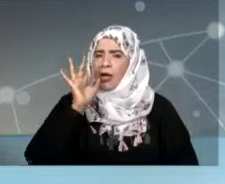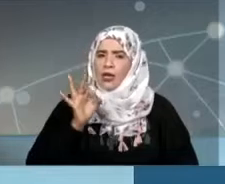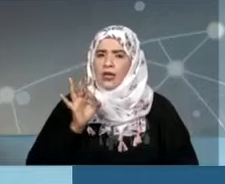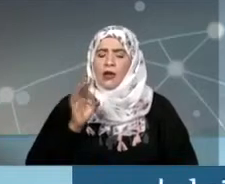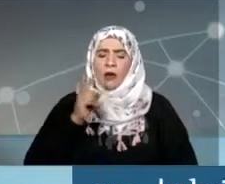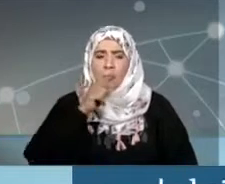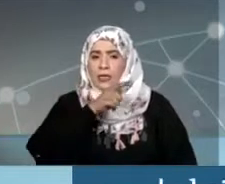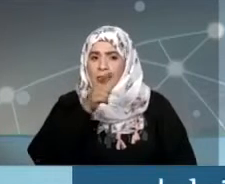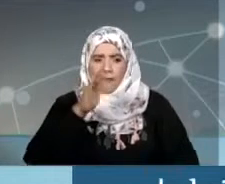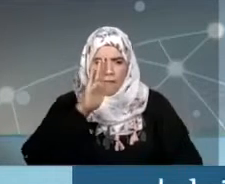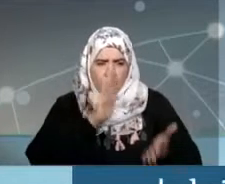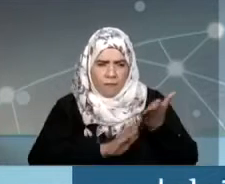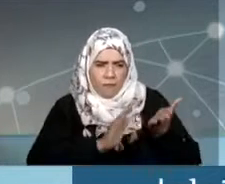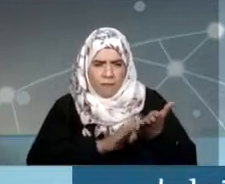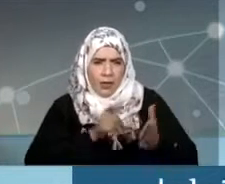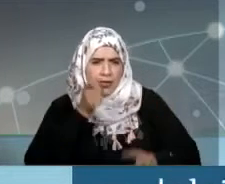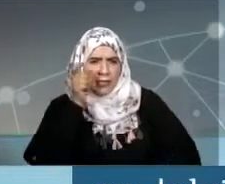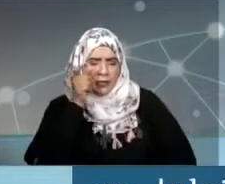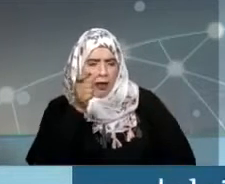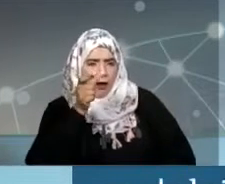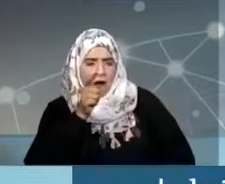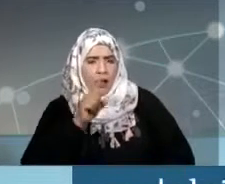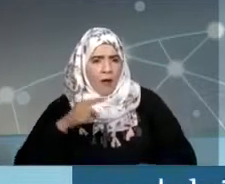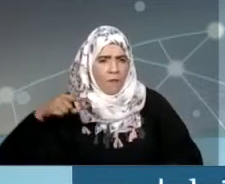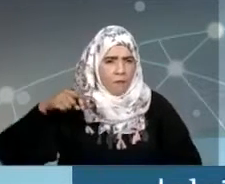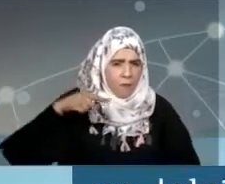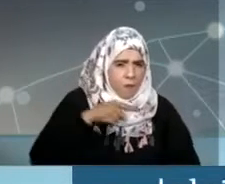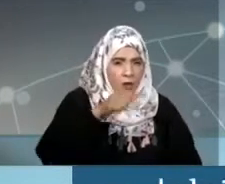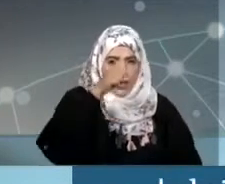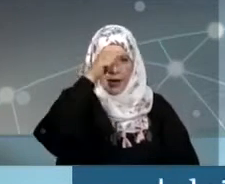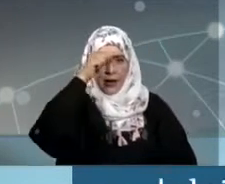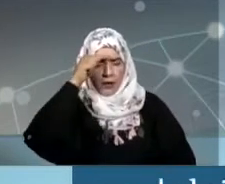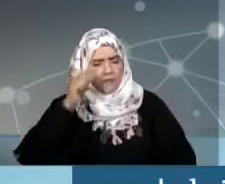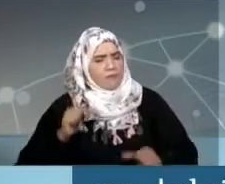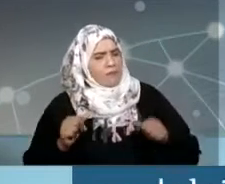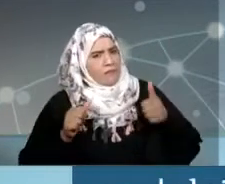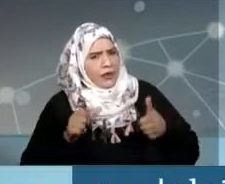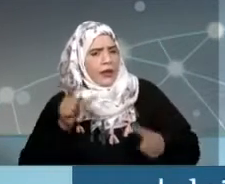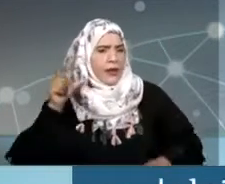المخاطر، ومن ضمن الإحصاءات التي معلنة